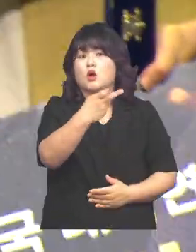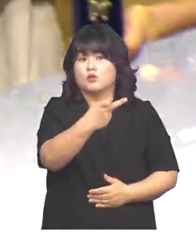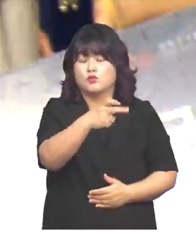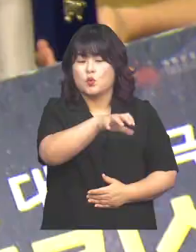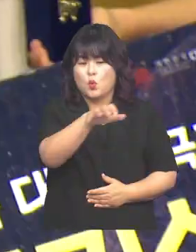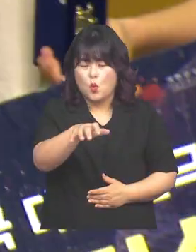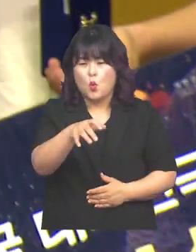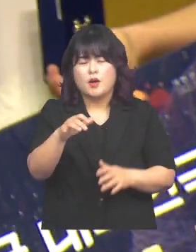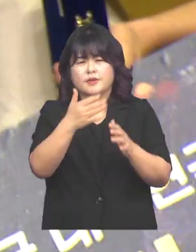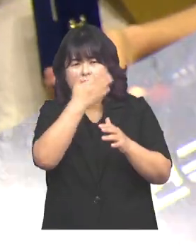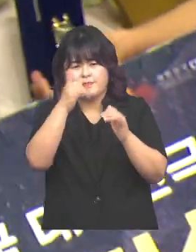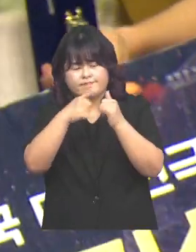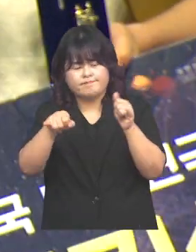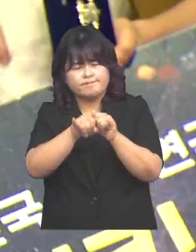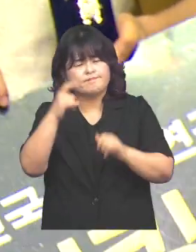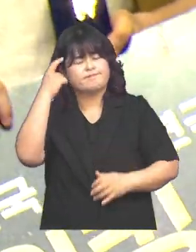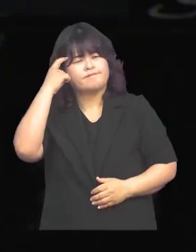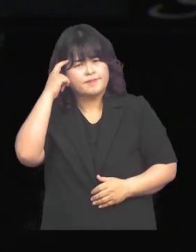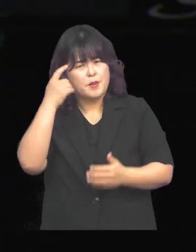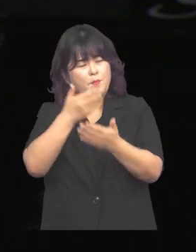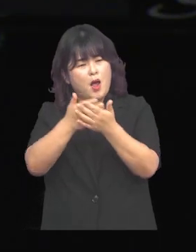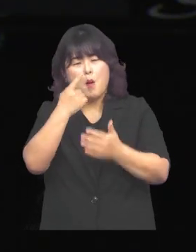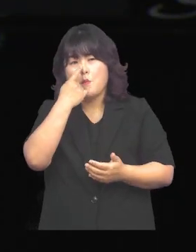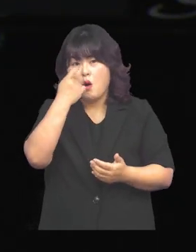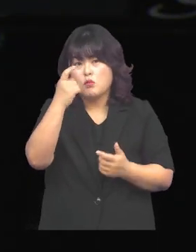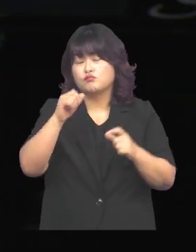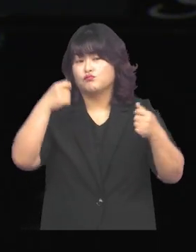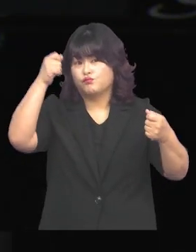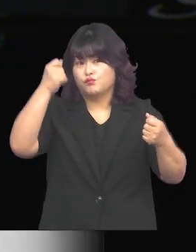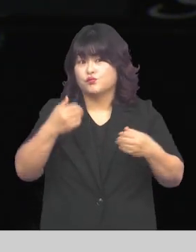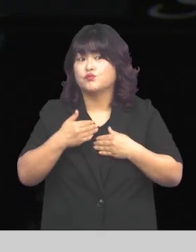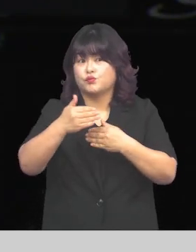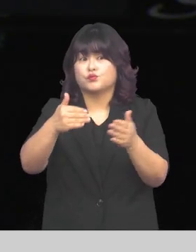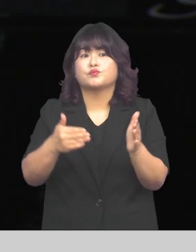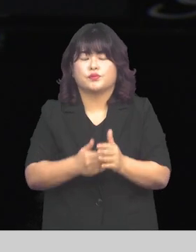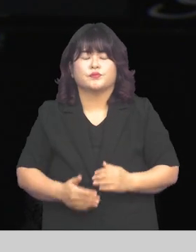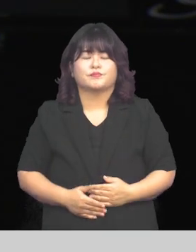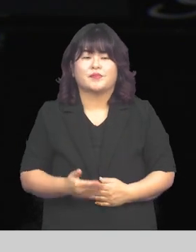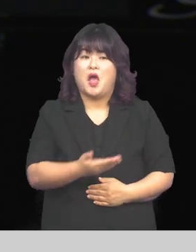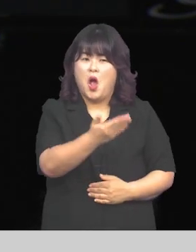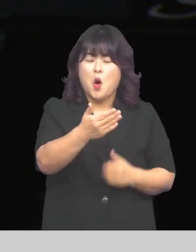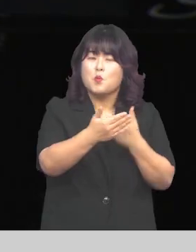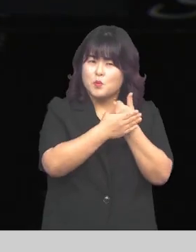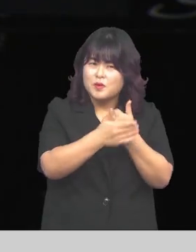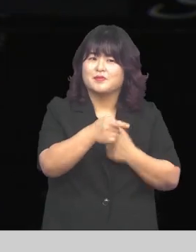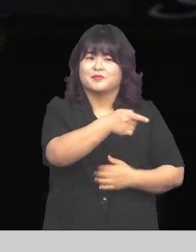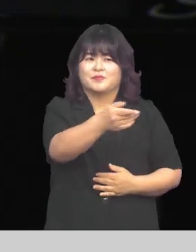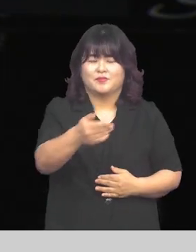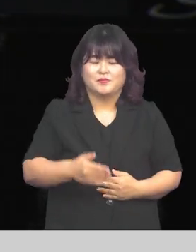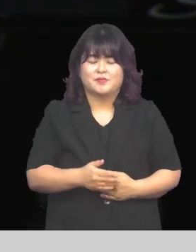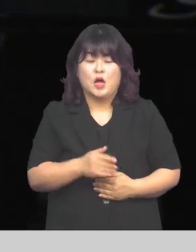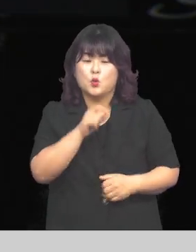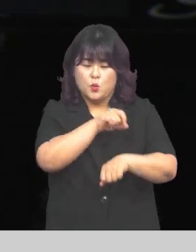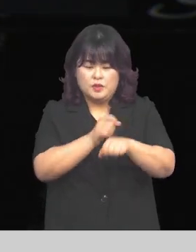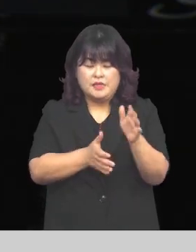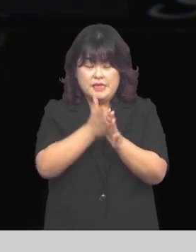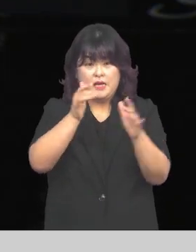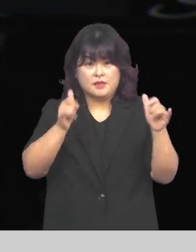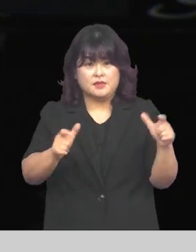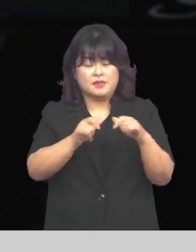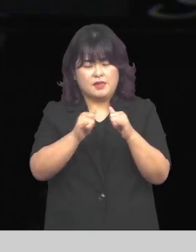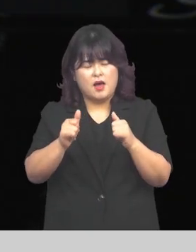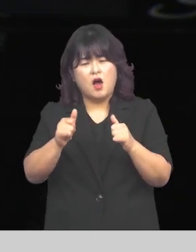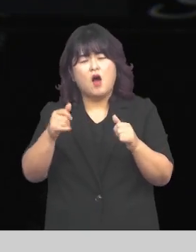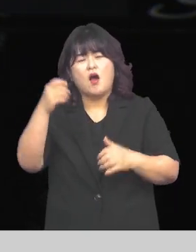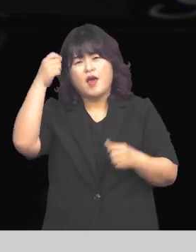연극인들이 용인에서 상상력이 풍부한 멋진 무대를 꾸몄습니다. 여러분 덕분에 우리 용인 특내 시민 그리고